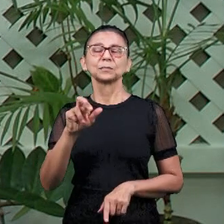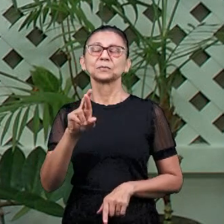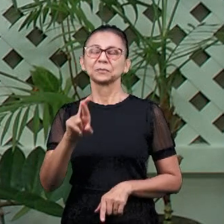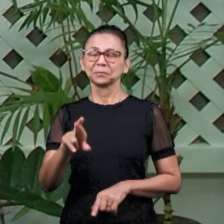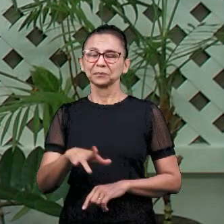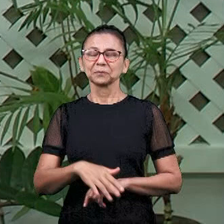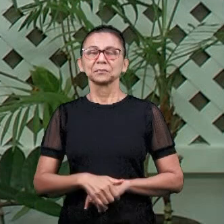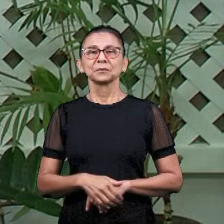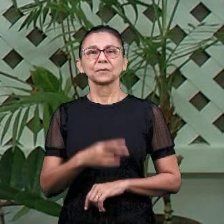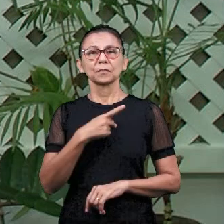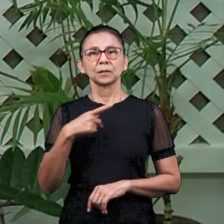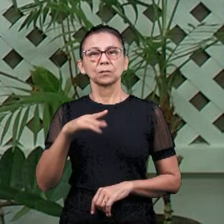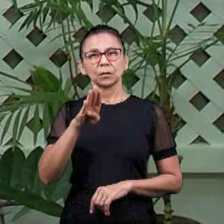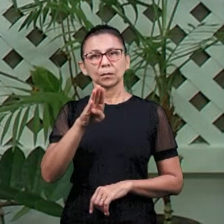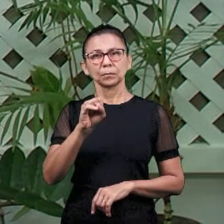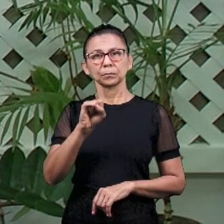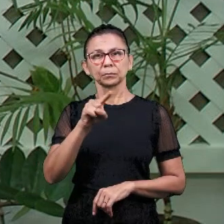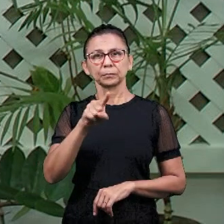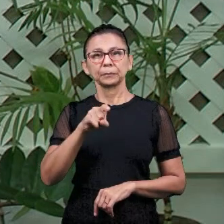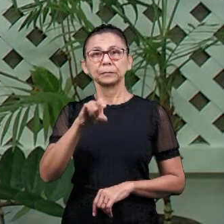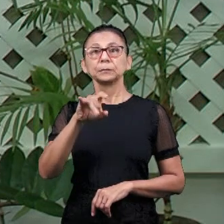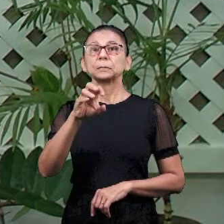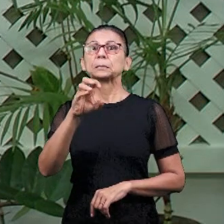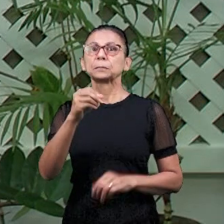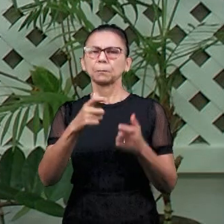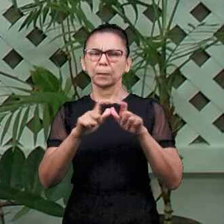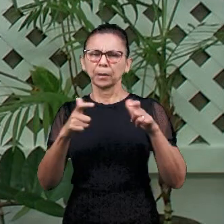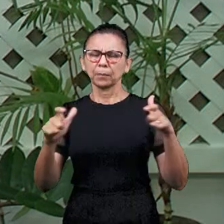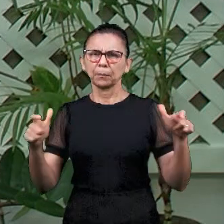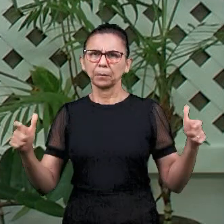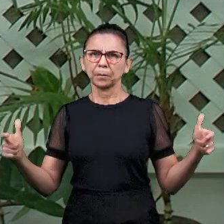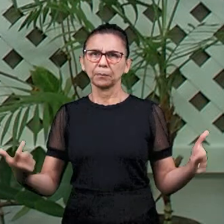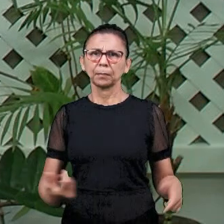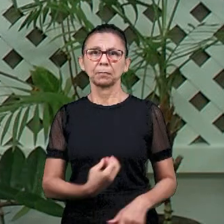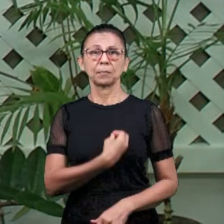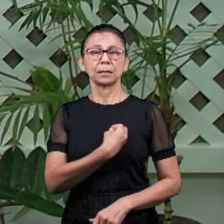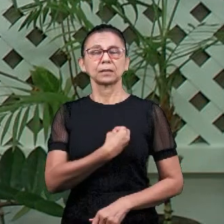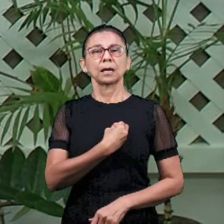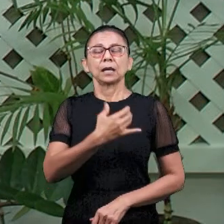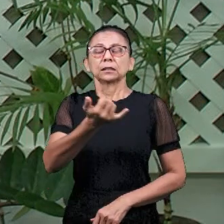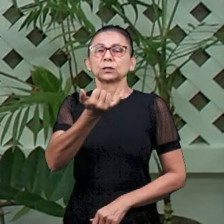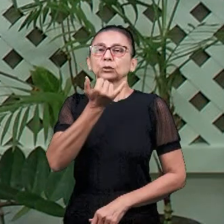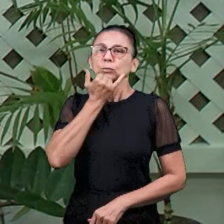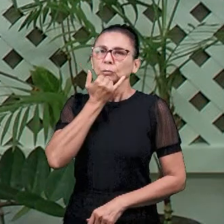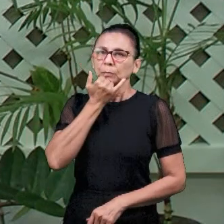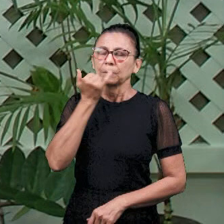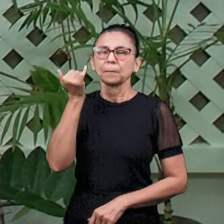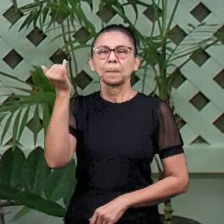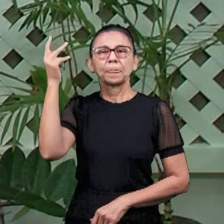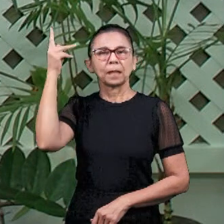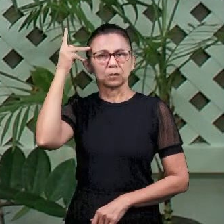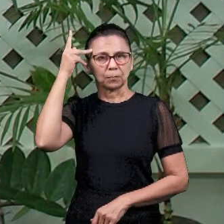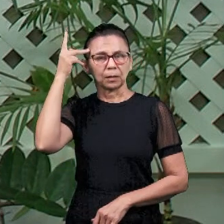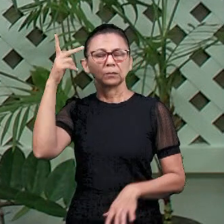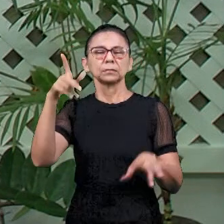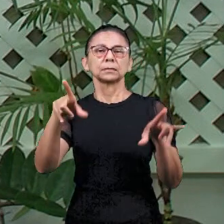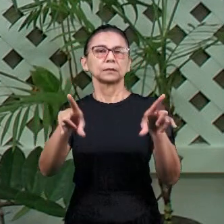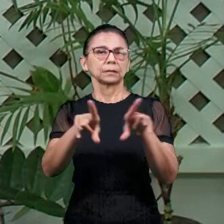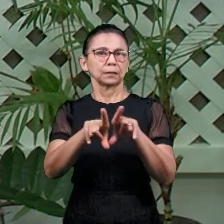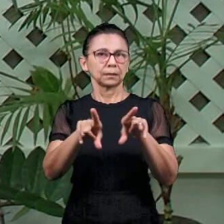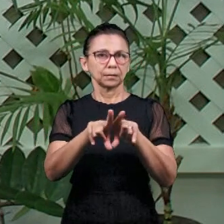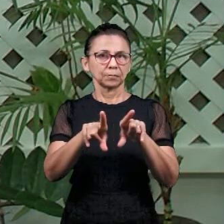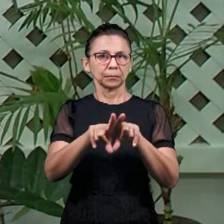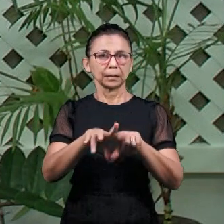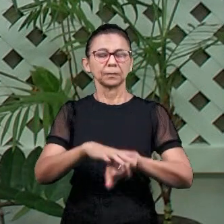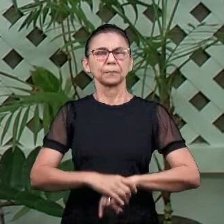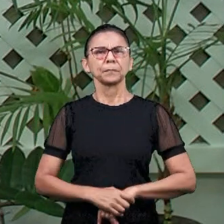La deuxième plus grande église qui participe, Diadème à São Paulo aussi, afin que vous puissiez avoir une idée, les